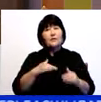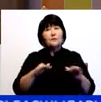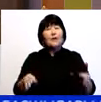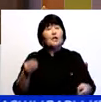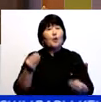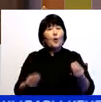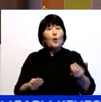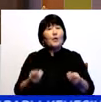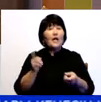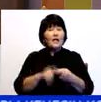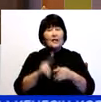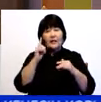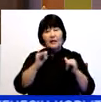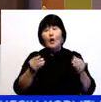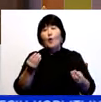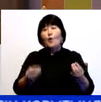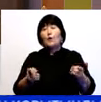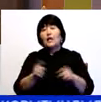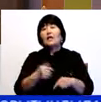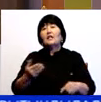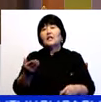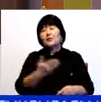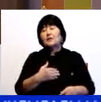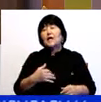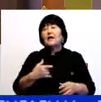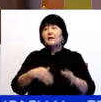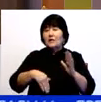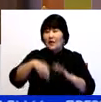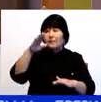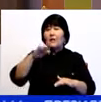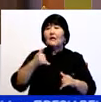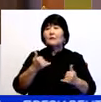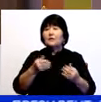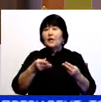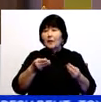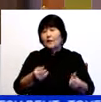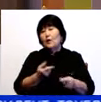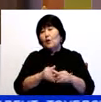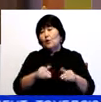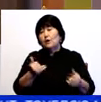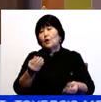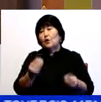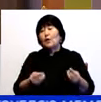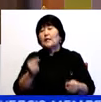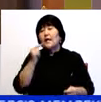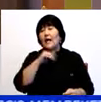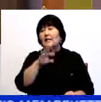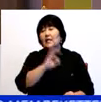ойын арқылы дамытамыз, ойын арқылы балаларды біз жетілдіреміз. Біз дамытамыз. Балалар үшін ойынның